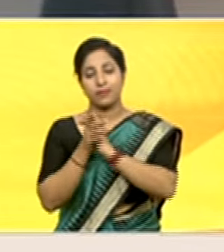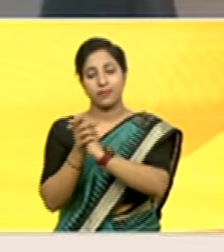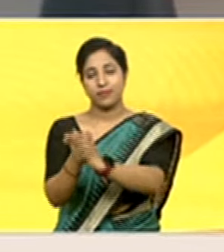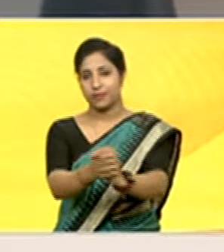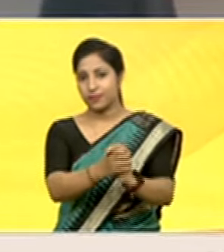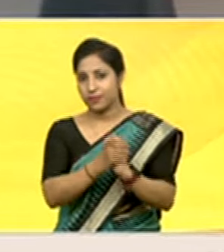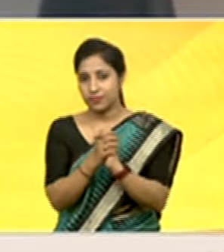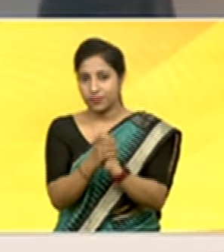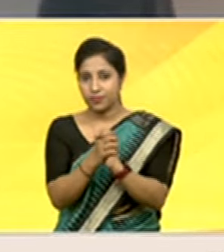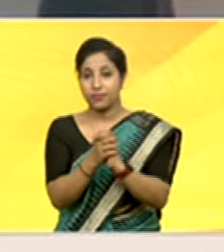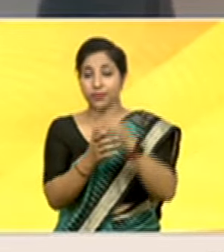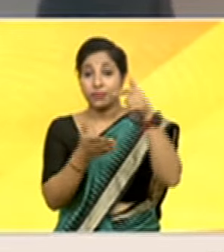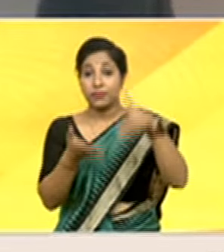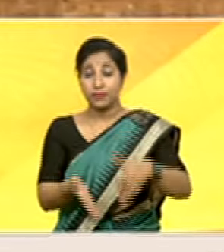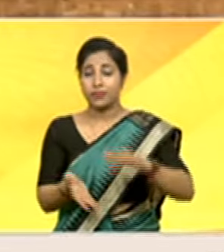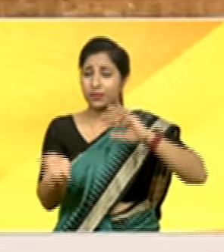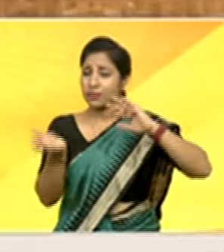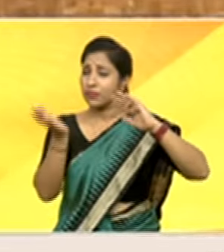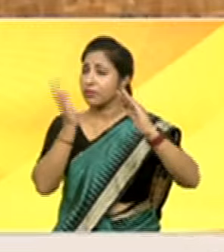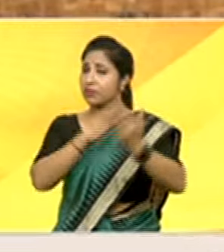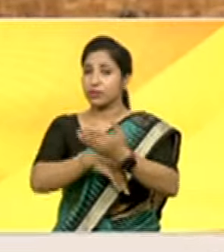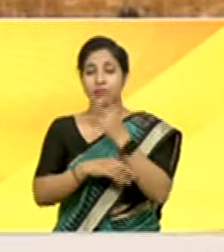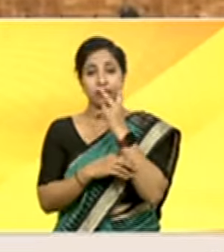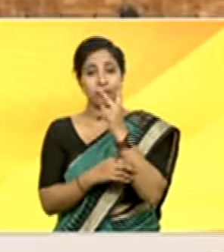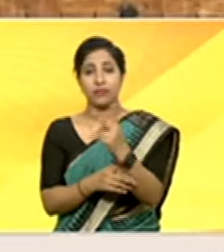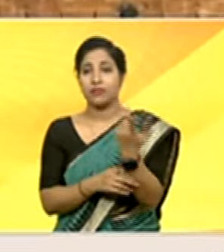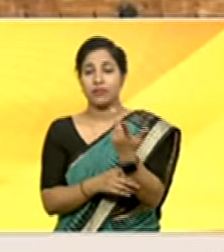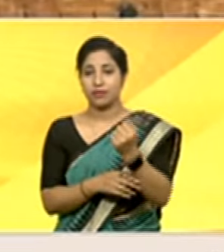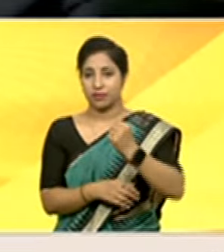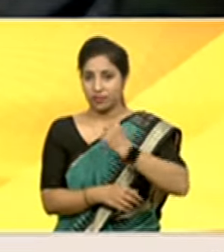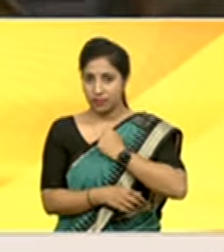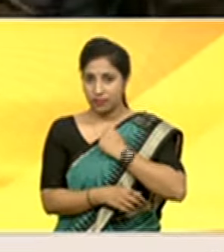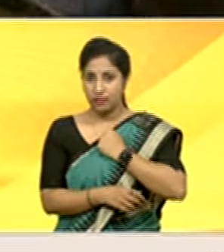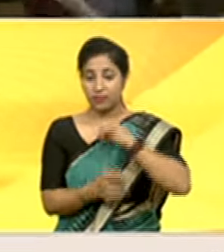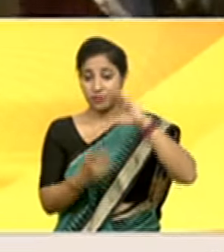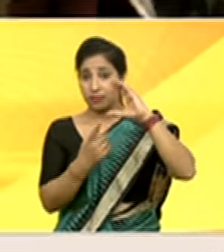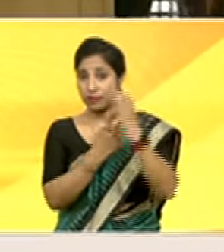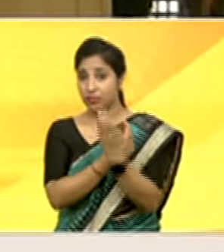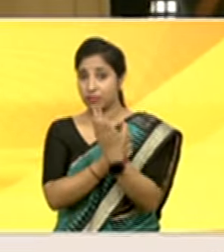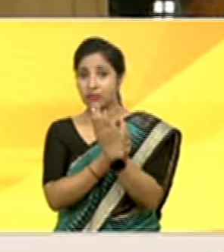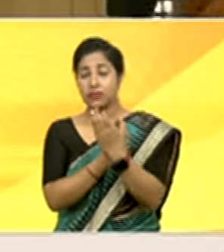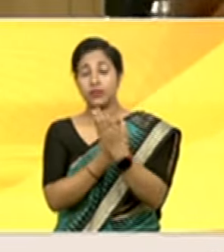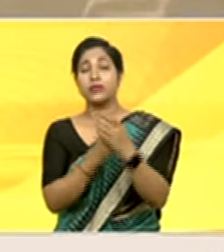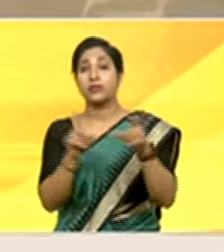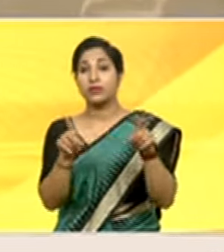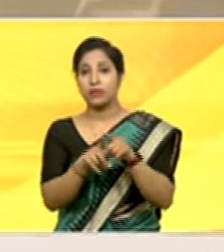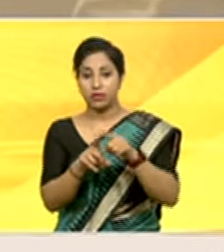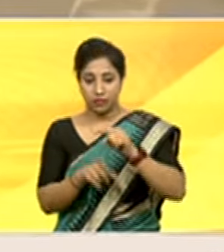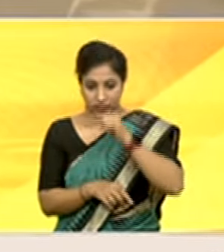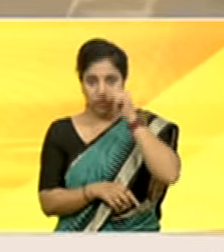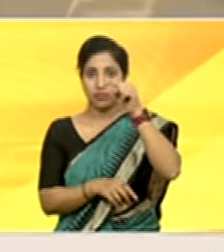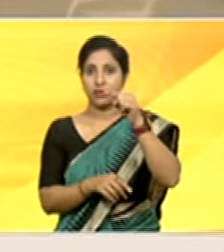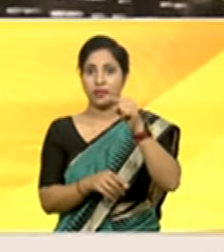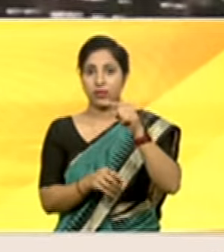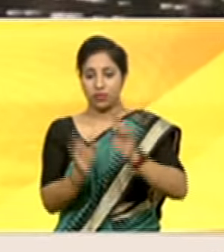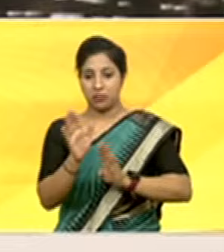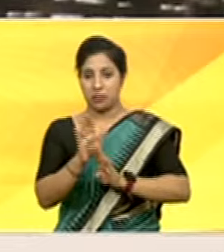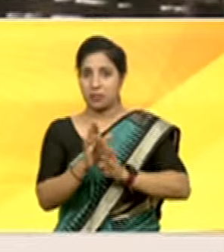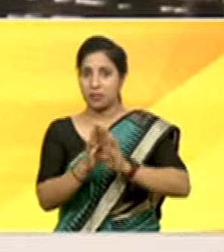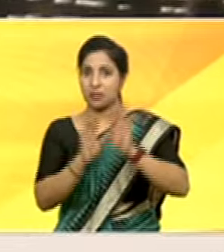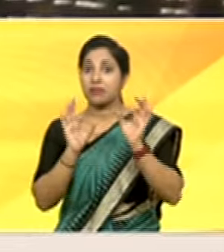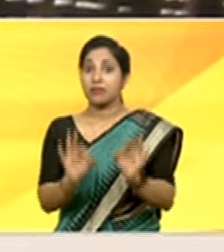साथियों आद दुनिया भर में हमारी संस्कृति का जिस तरह गवरवगान हो रहा है